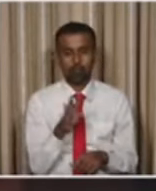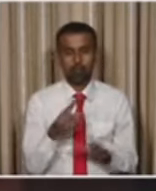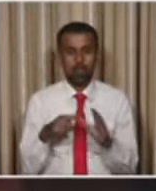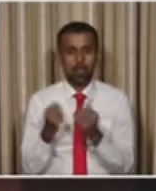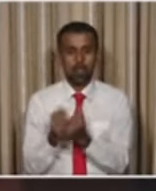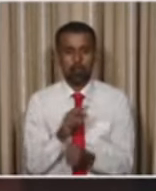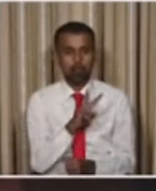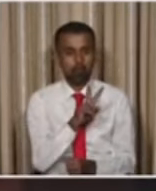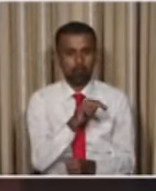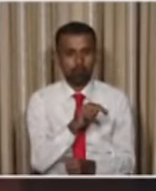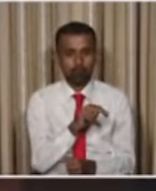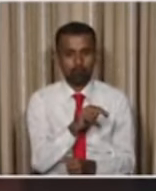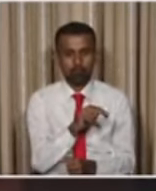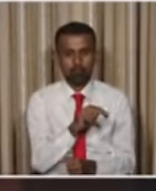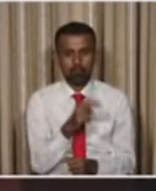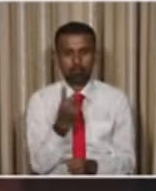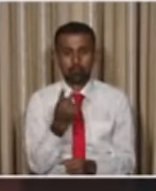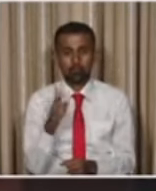2024 අප්‍රේල් 20 දින සිට